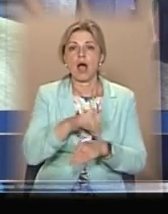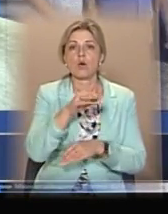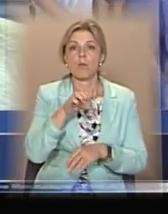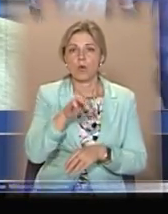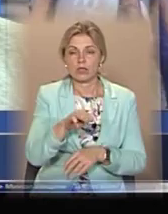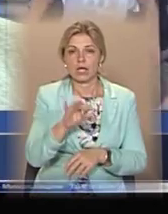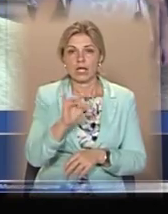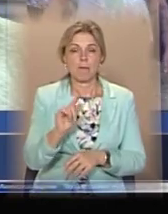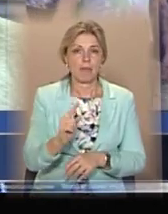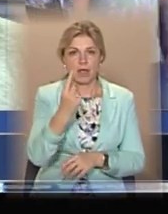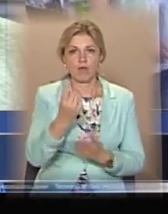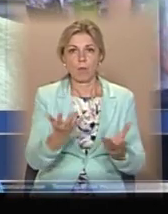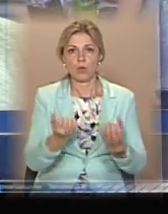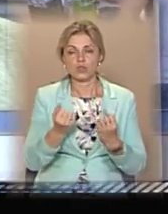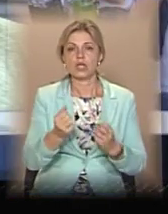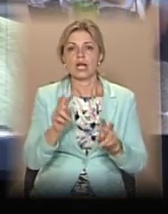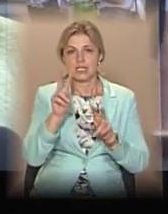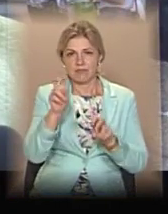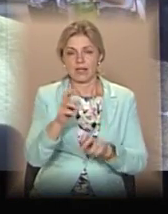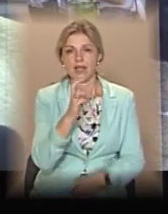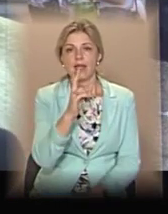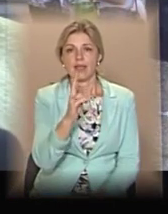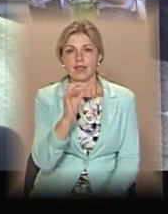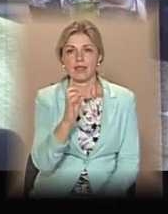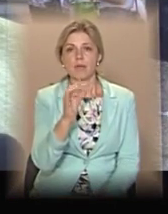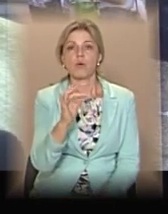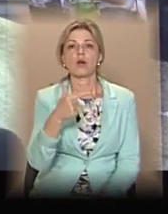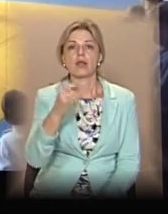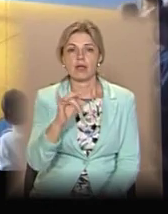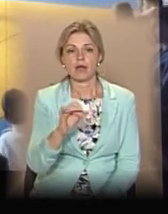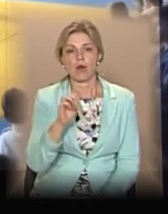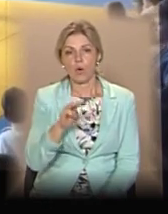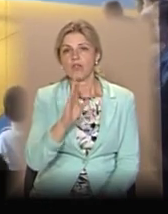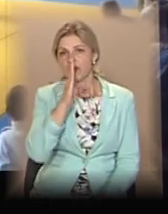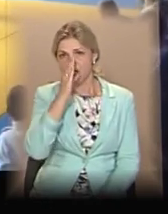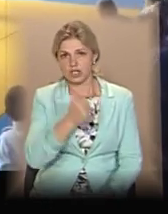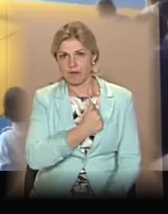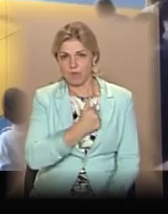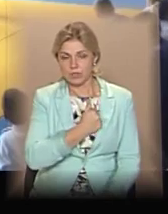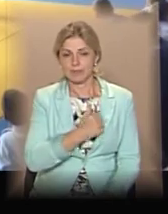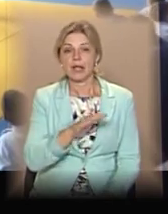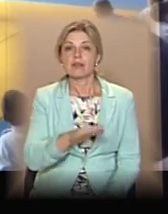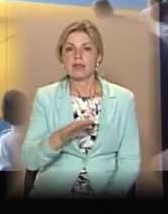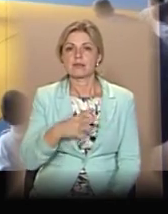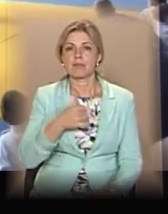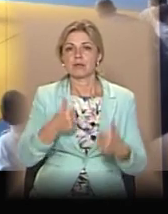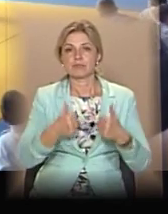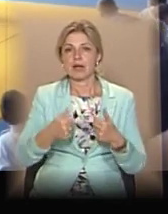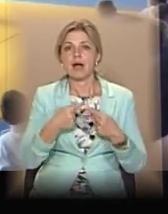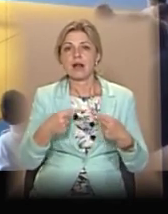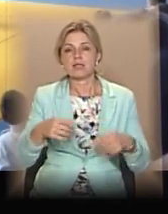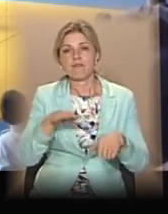самими першими отримали звання кіборгів від вражеских військ. Діти змагались у різних вікових та вагових